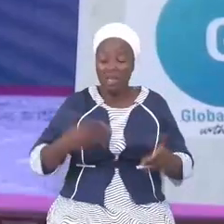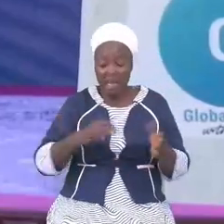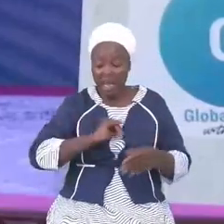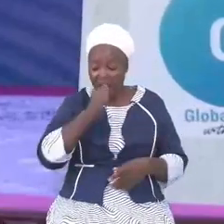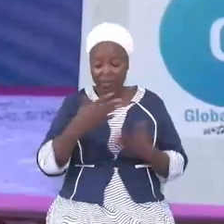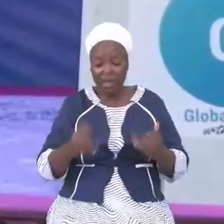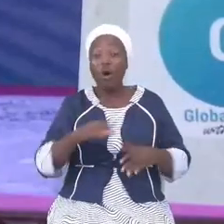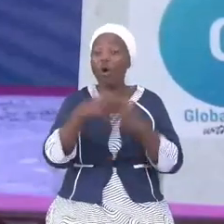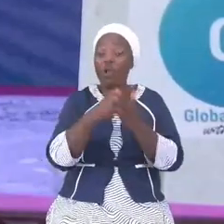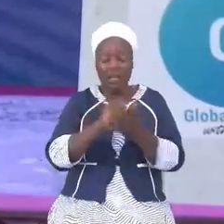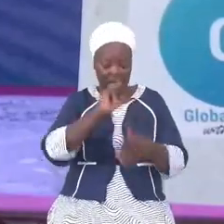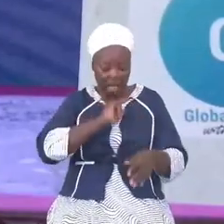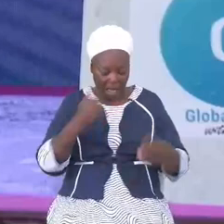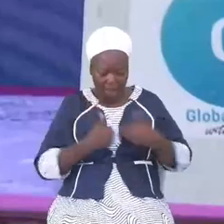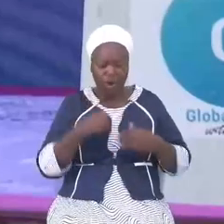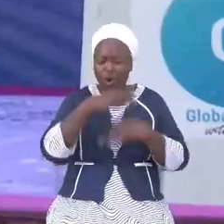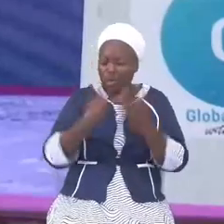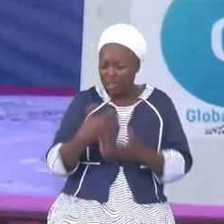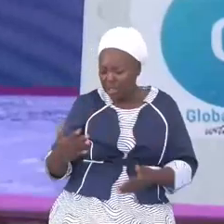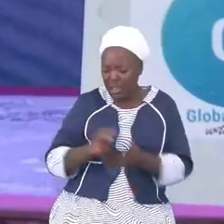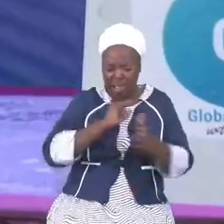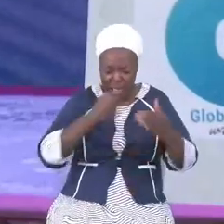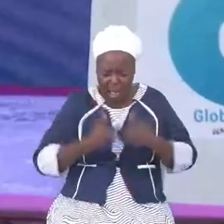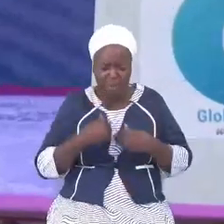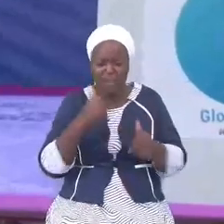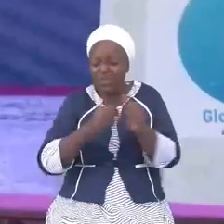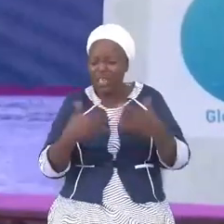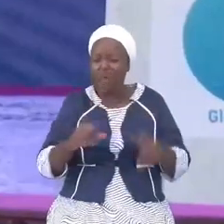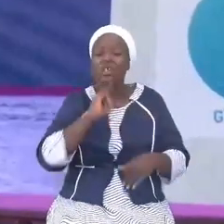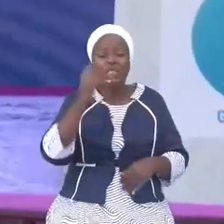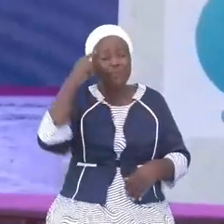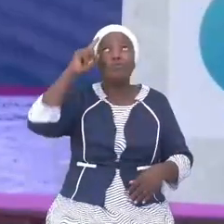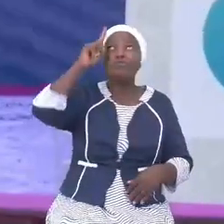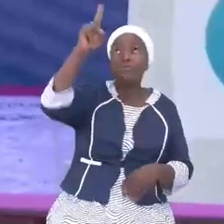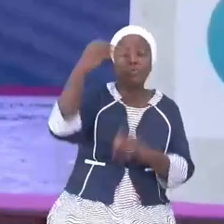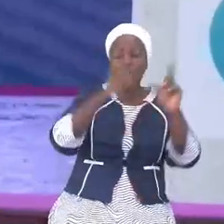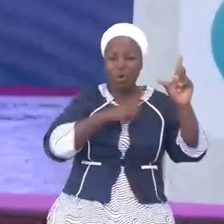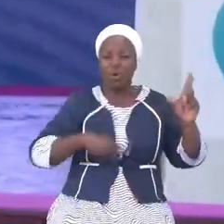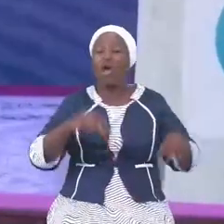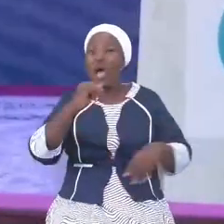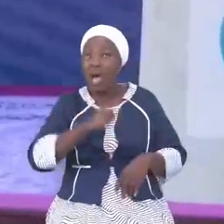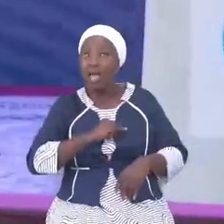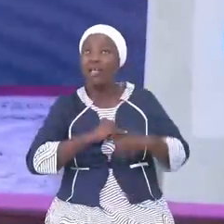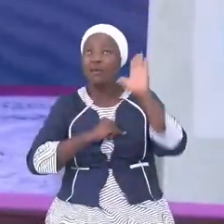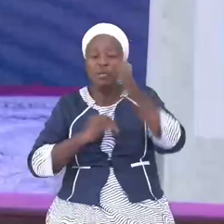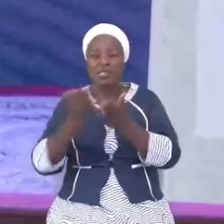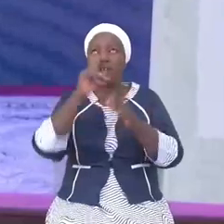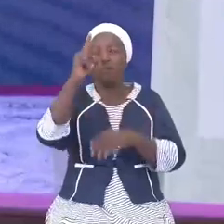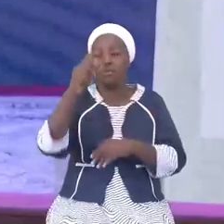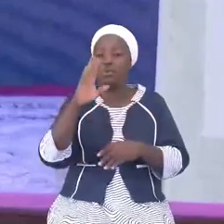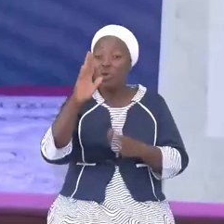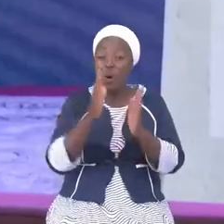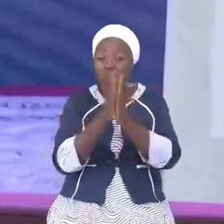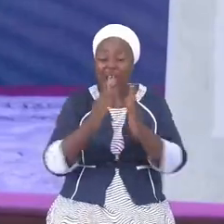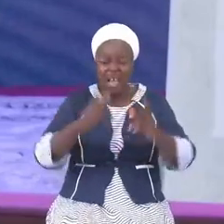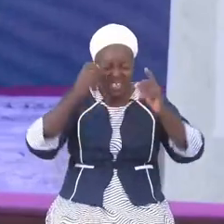les ressources que j'ai, elles sont à ta disposition. Je vais te servir. Tes prières immédiatement